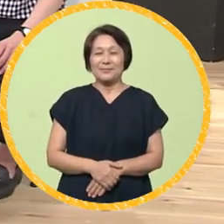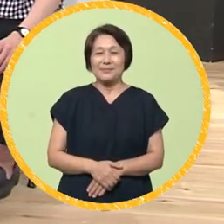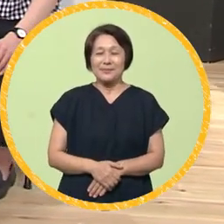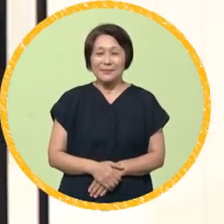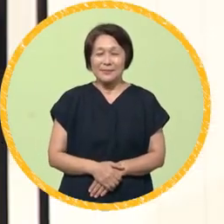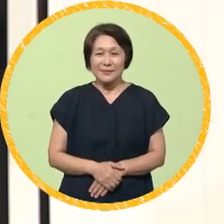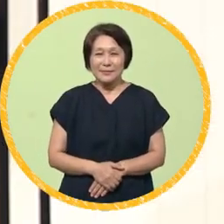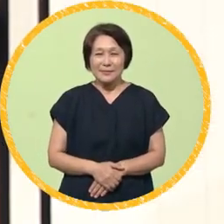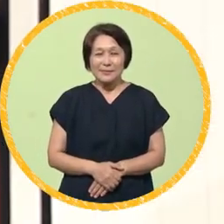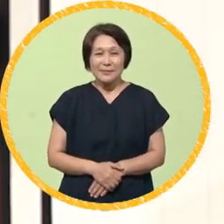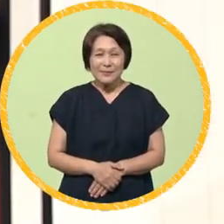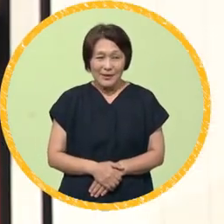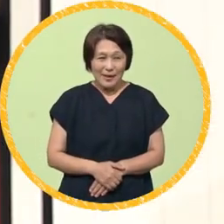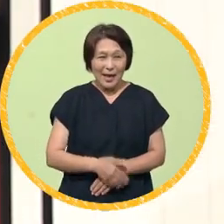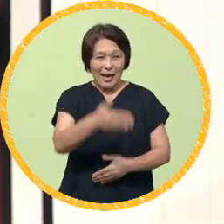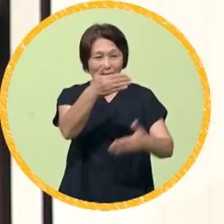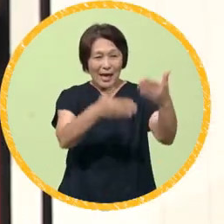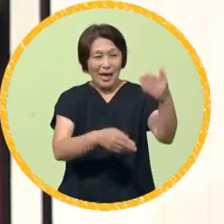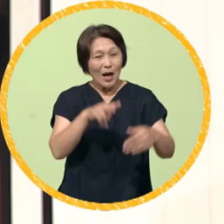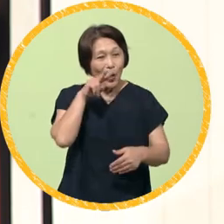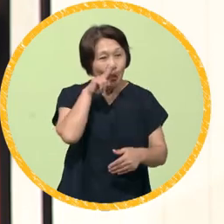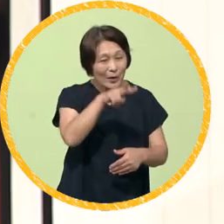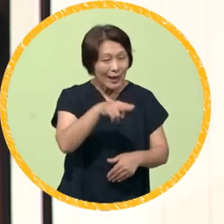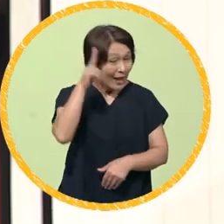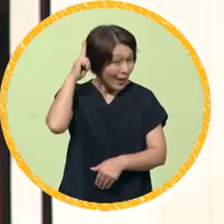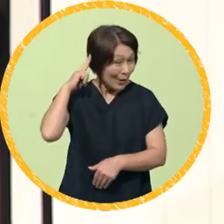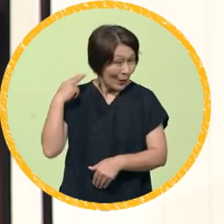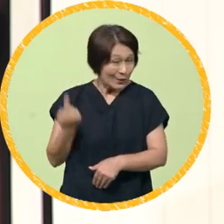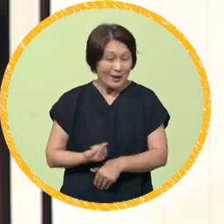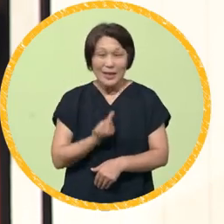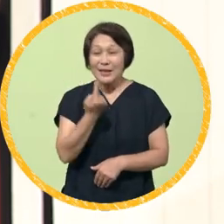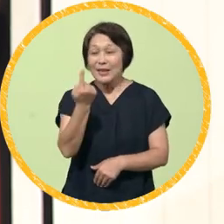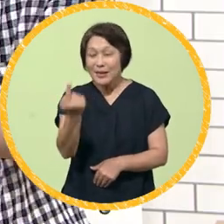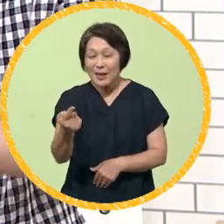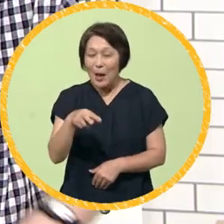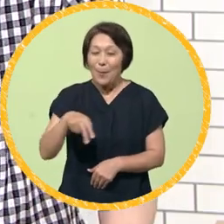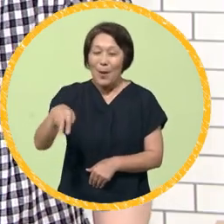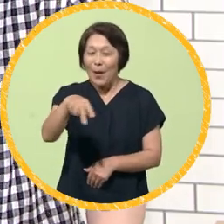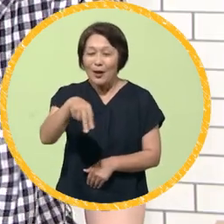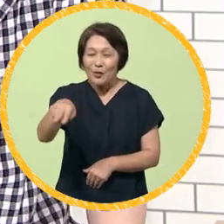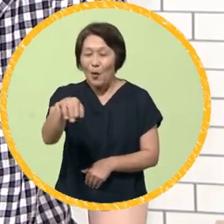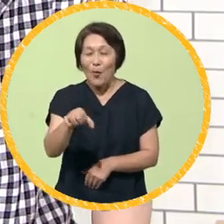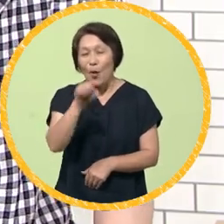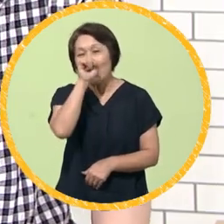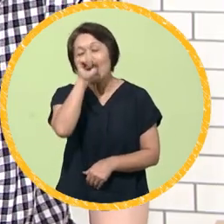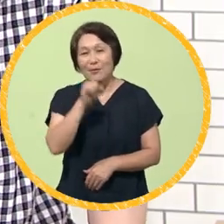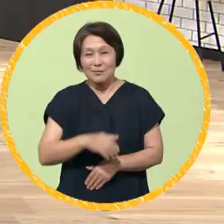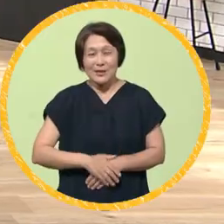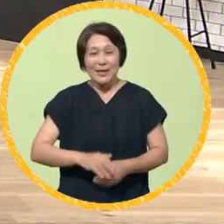ね ちょっと後でこう追体験するような感じでこう回ってもいいですね、うんうん、 映画見てから回っても面白いですし